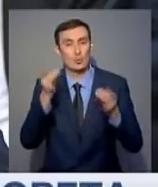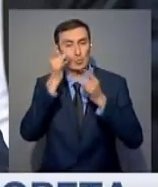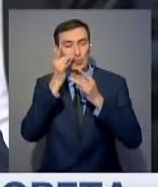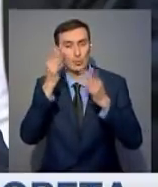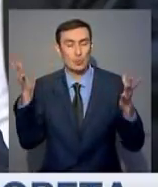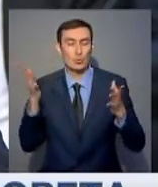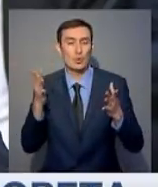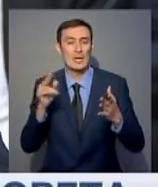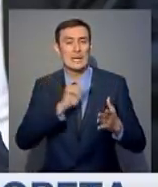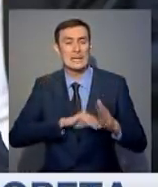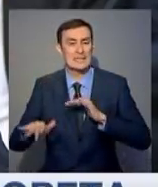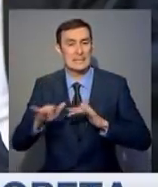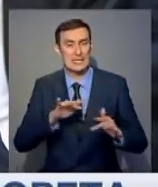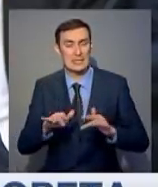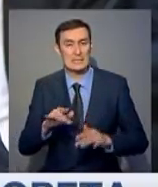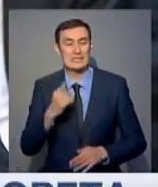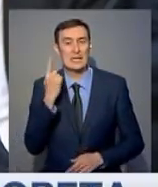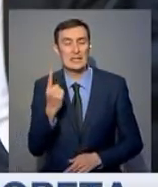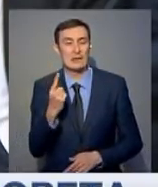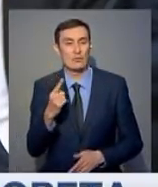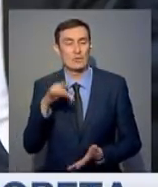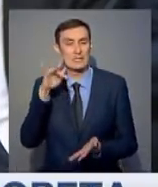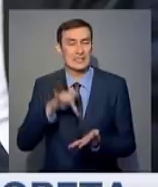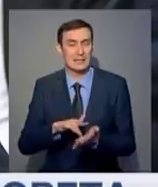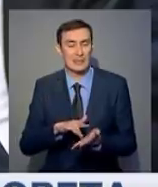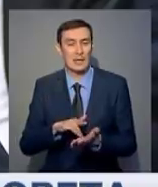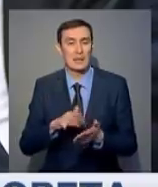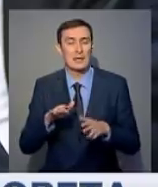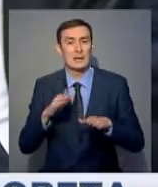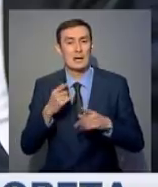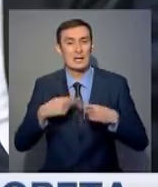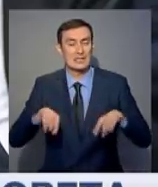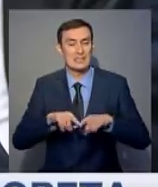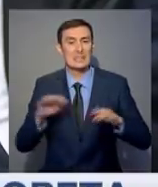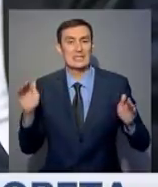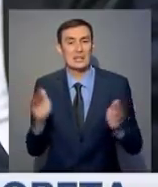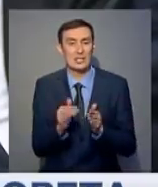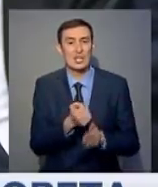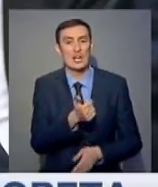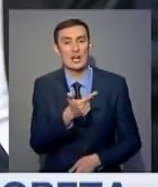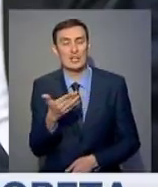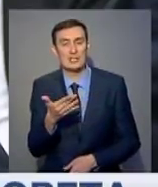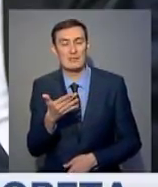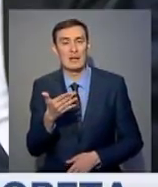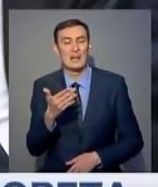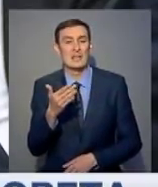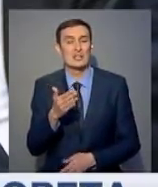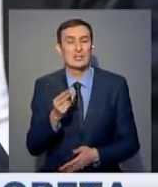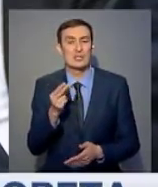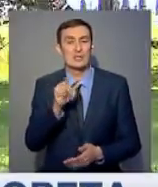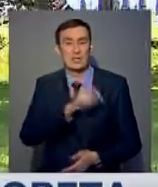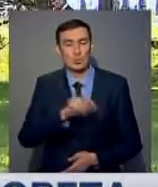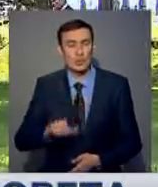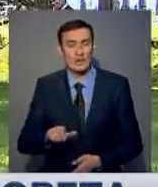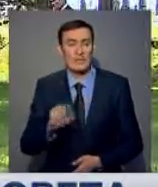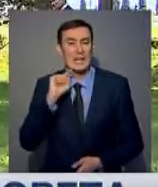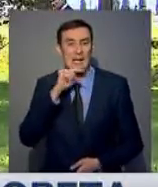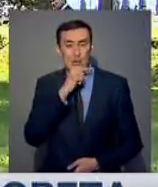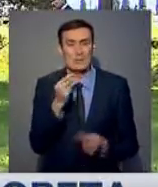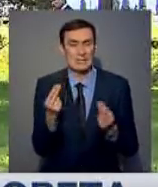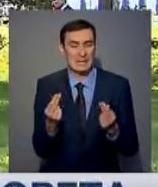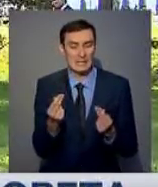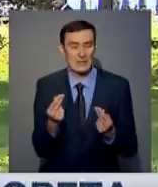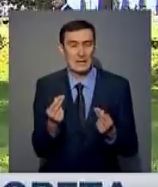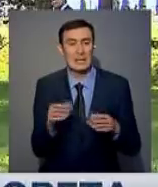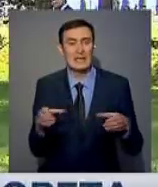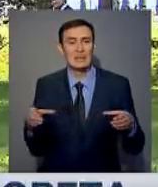гуманитарную деятельность из-за того места сократить количество сотрудников а также сэкономить средства на заседании